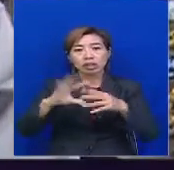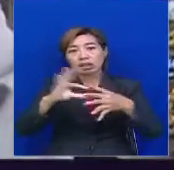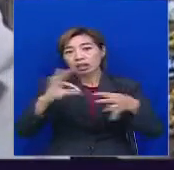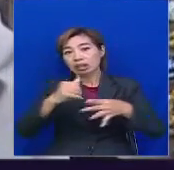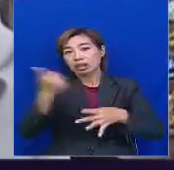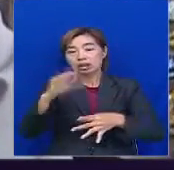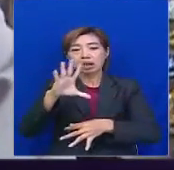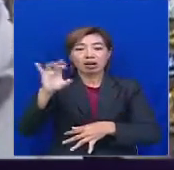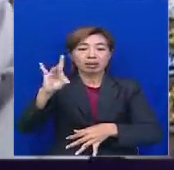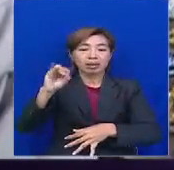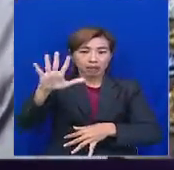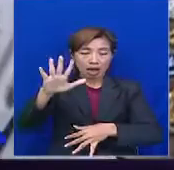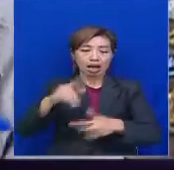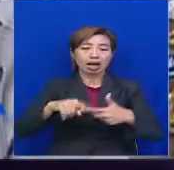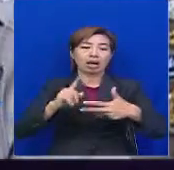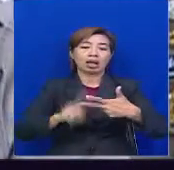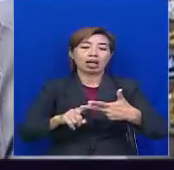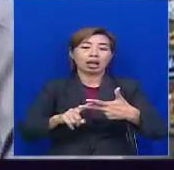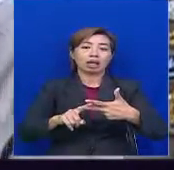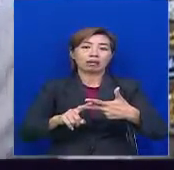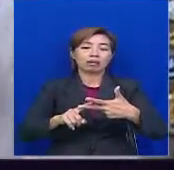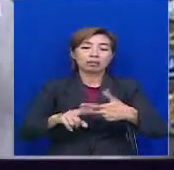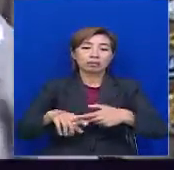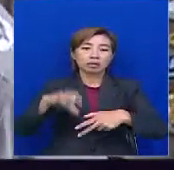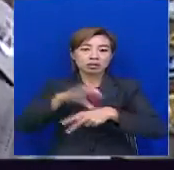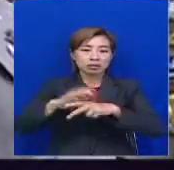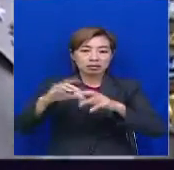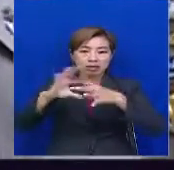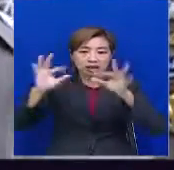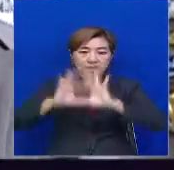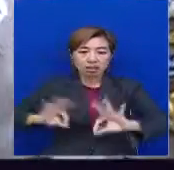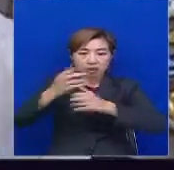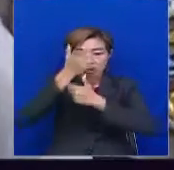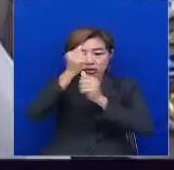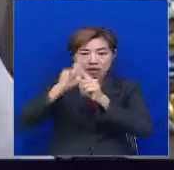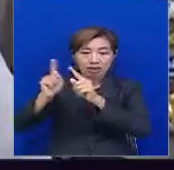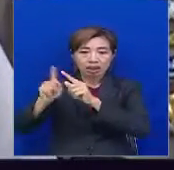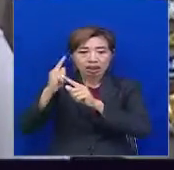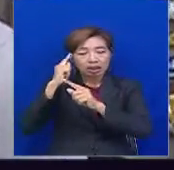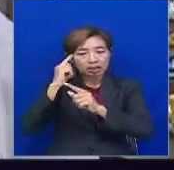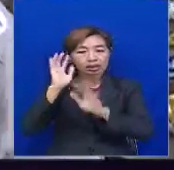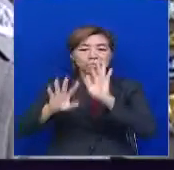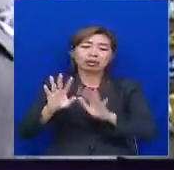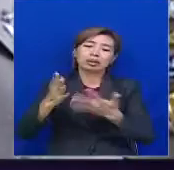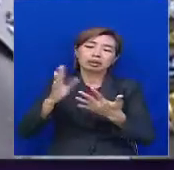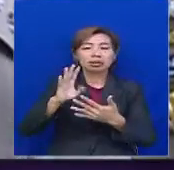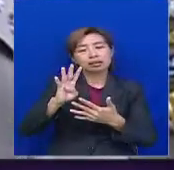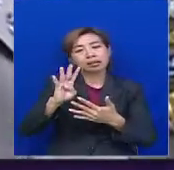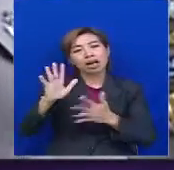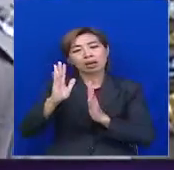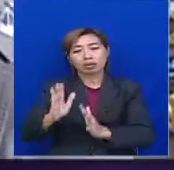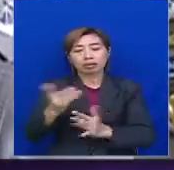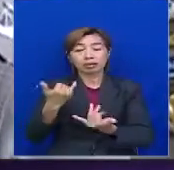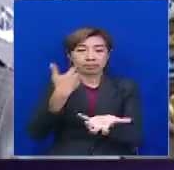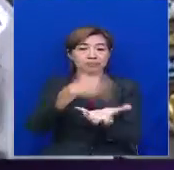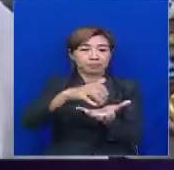585รายนะครับแล้วก็ยังจับกุมคดีสำคัญที่น่าสนใจ 4-5คดีนะครับก็เรียนพี่น้องสื่อมวล